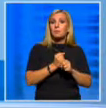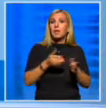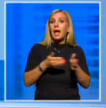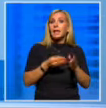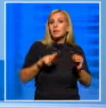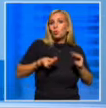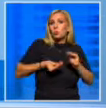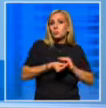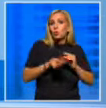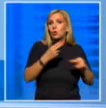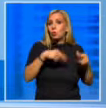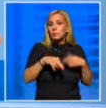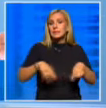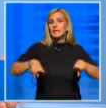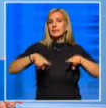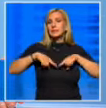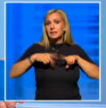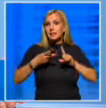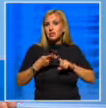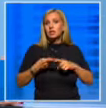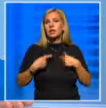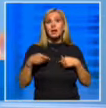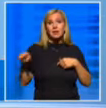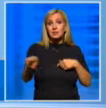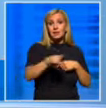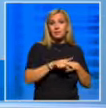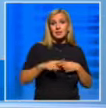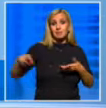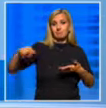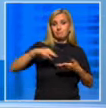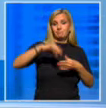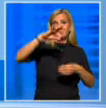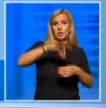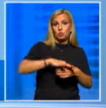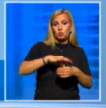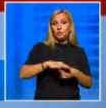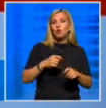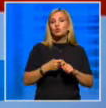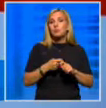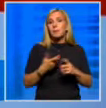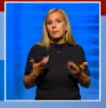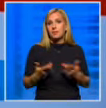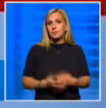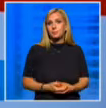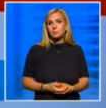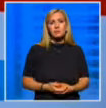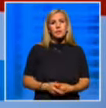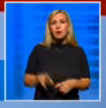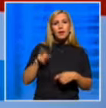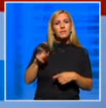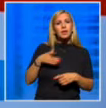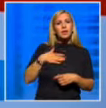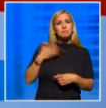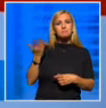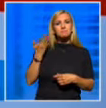работят съдилищата, да излезат и да гласуват за този, който ще го направи. Добре, но не е ли вярно, че ви имахте